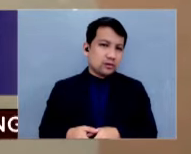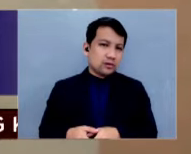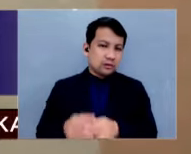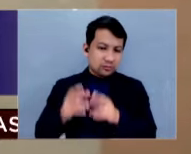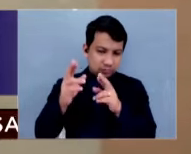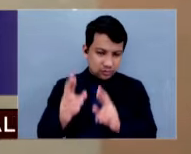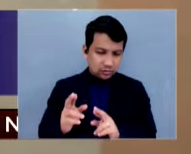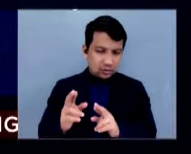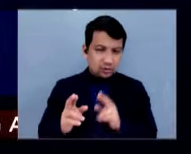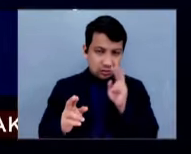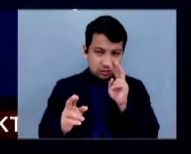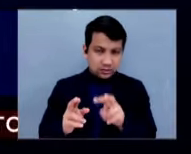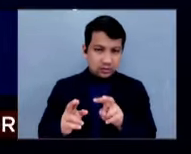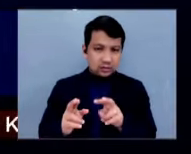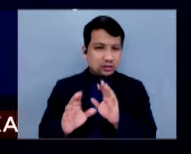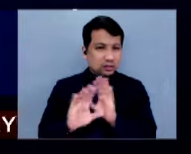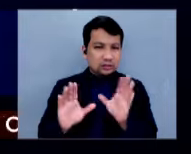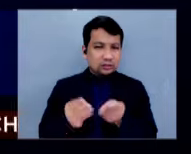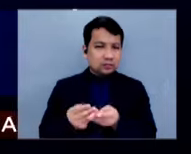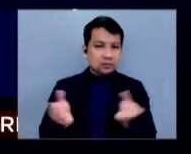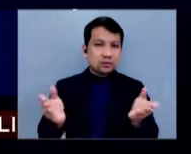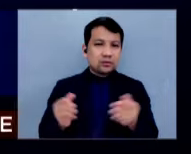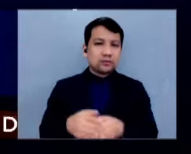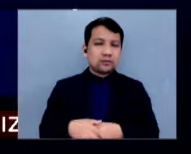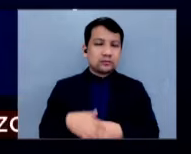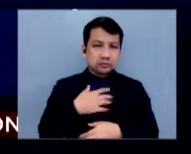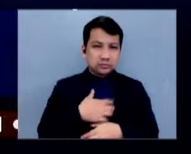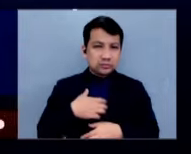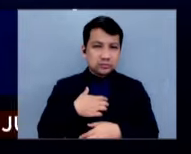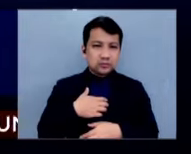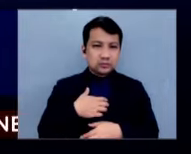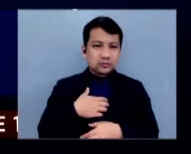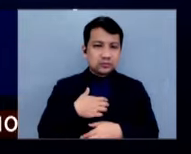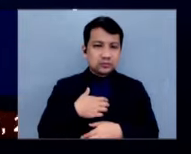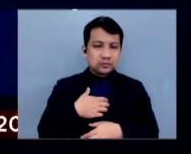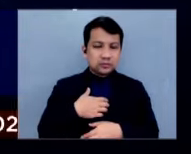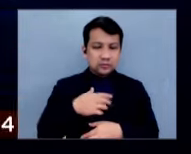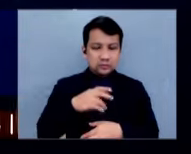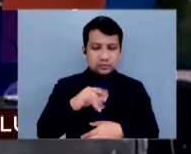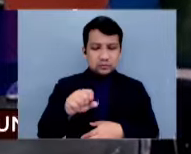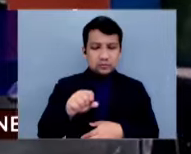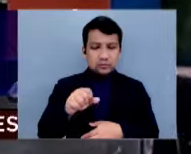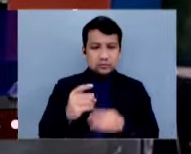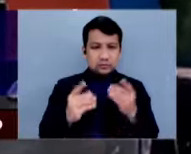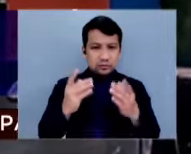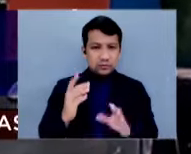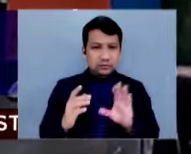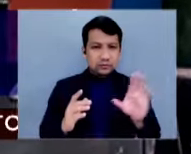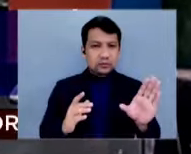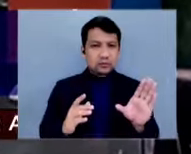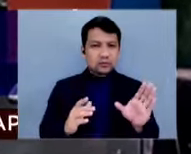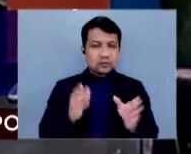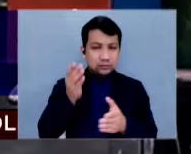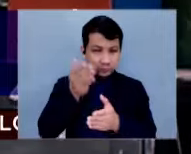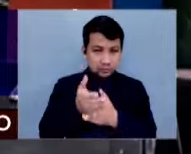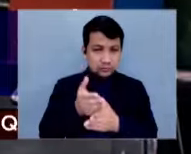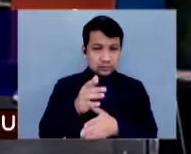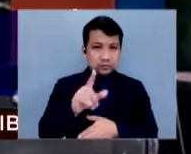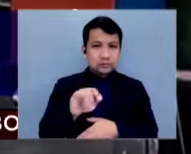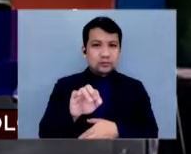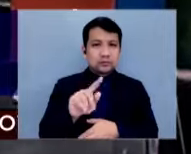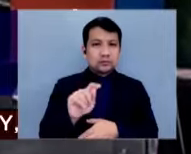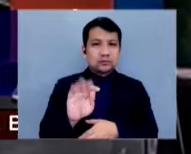not given. Inireklamo ni Joy ng unjust vexation ang tsuper. Dumulog na rin siya sa Land